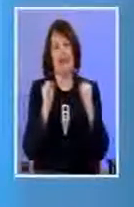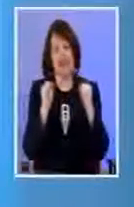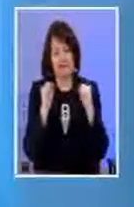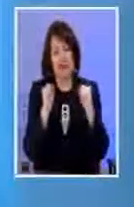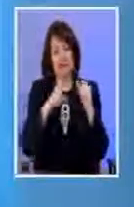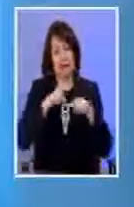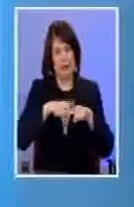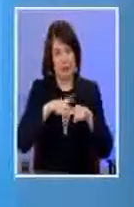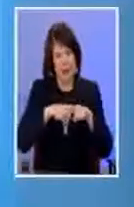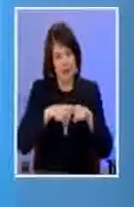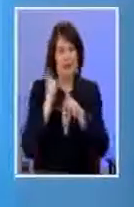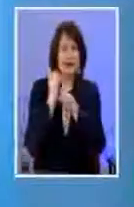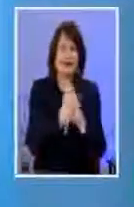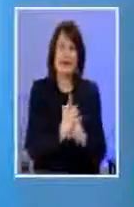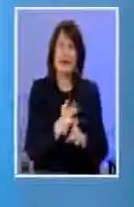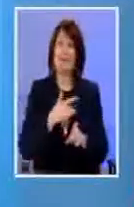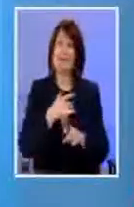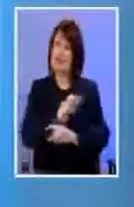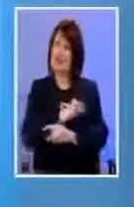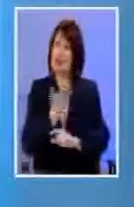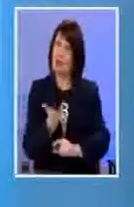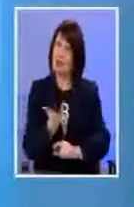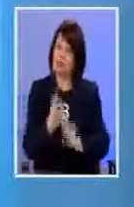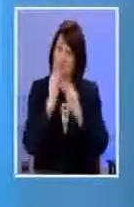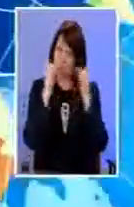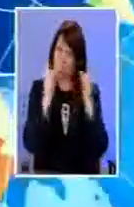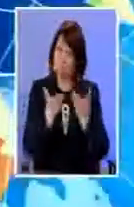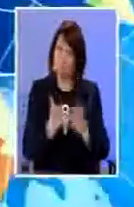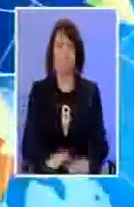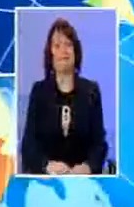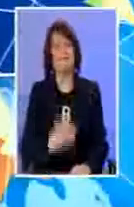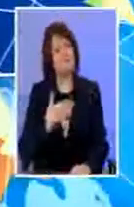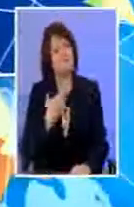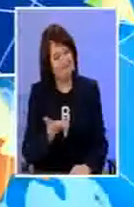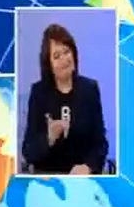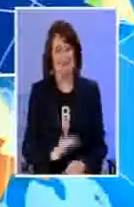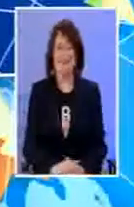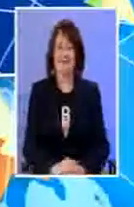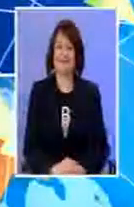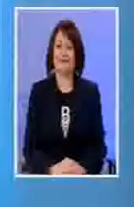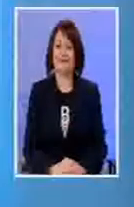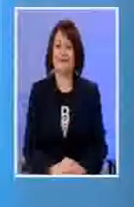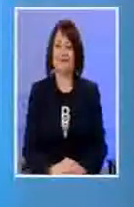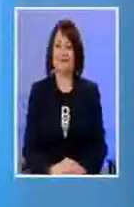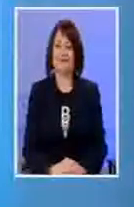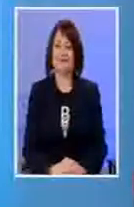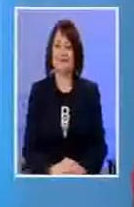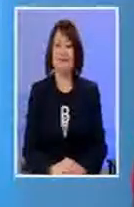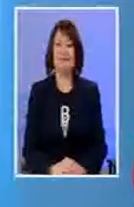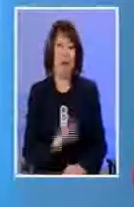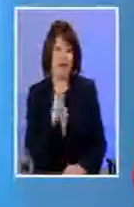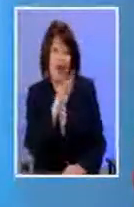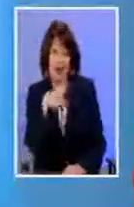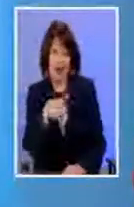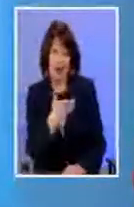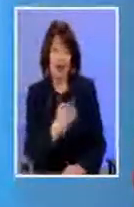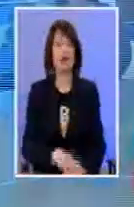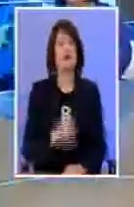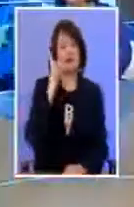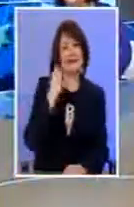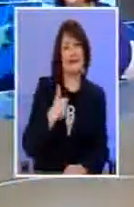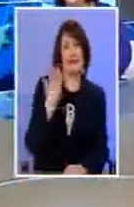Ελλάδα και ειδικευόμενος ψυχίατρος. Καταπληκτικό. Αρκετά. Κυρία Γιαννάκου. Ναι, βεβαίως. Ξέρω ότι ήταν μαθητής.